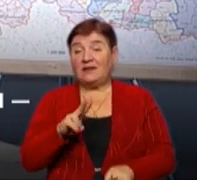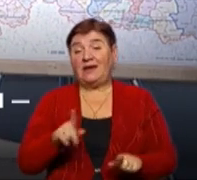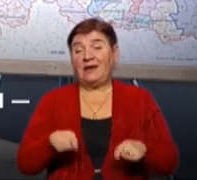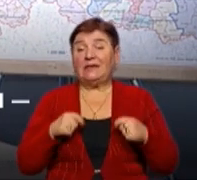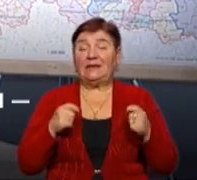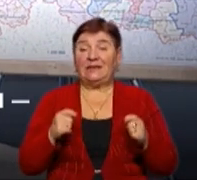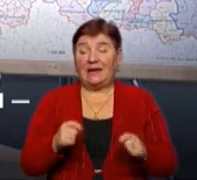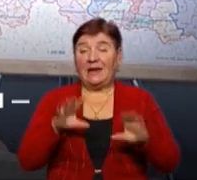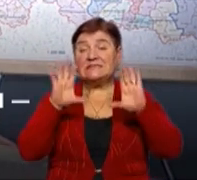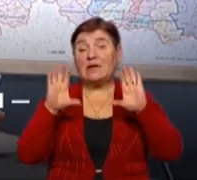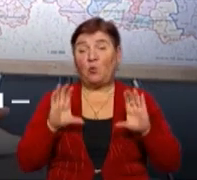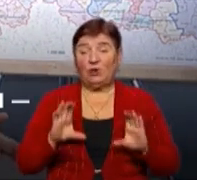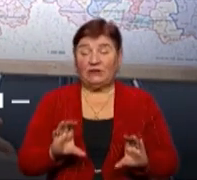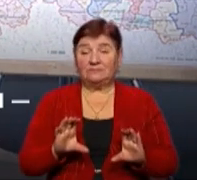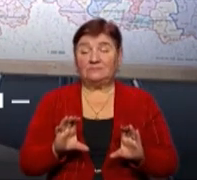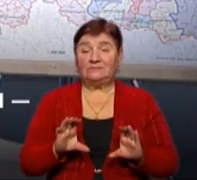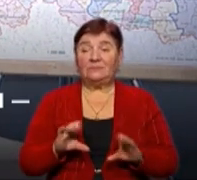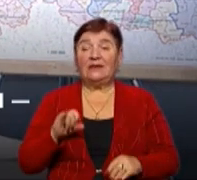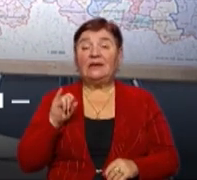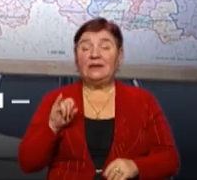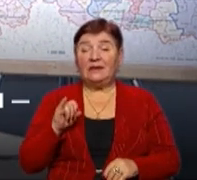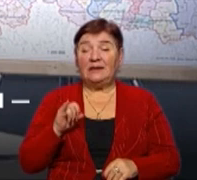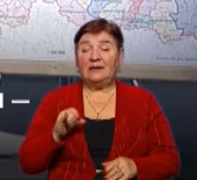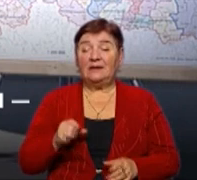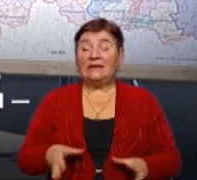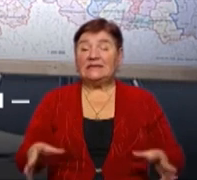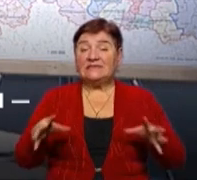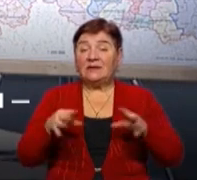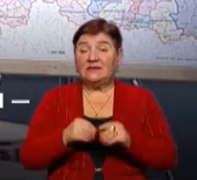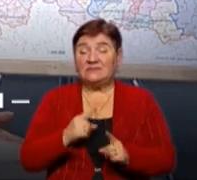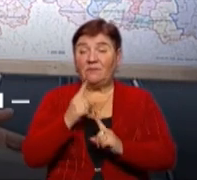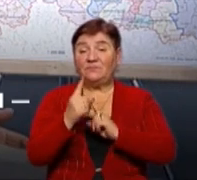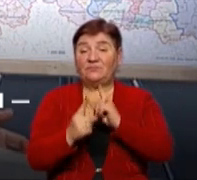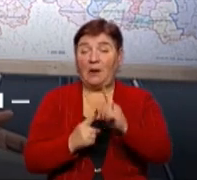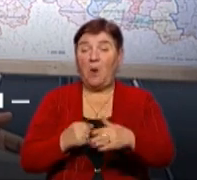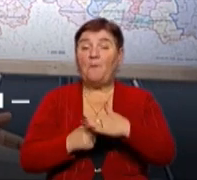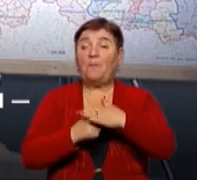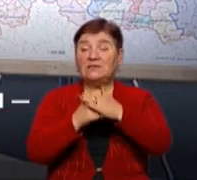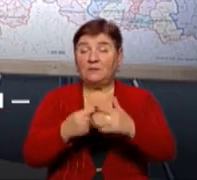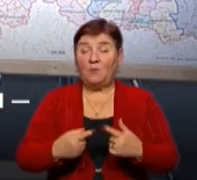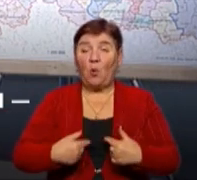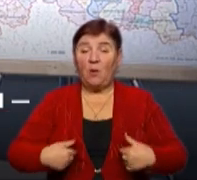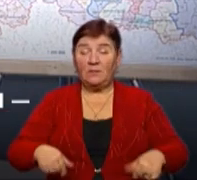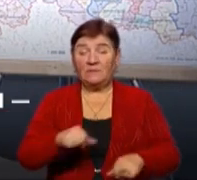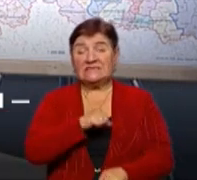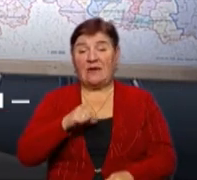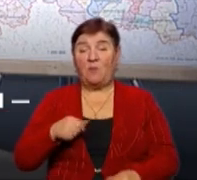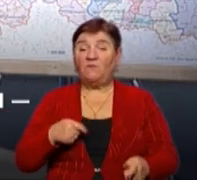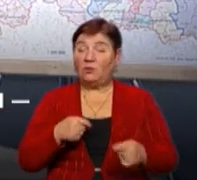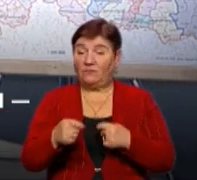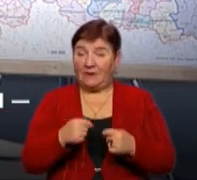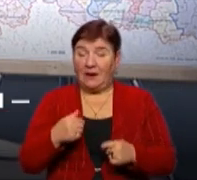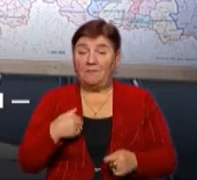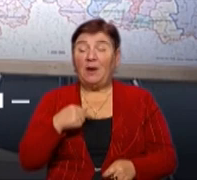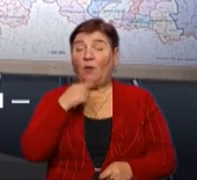надає закон і децентралізаційна реформа базовим органам місцевого самоврядування. Ми